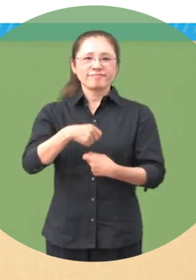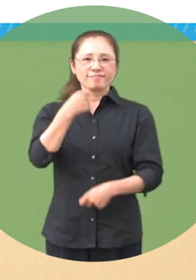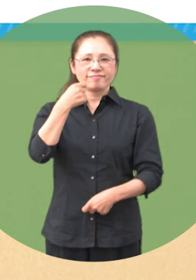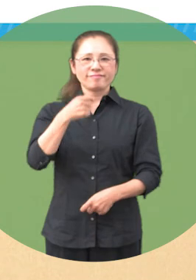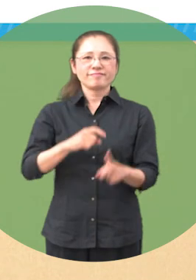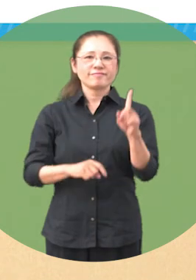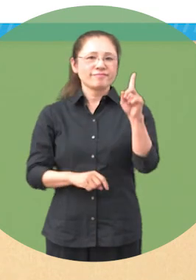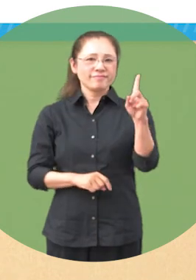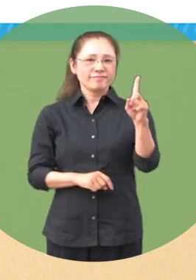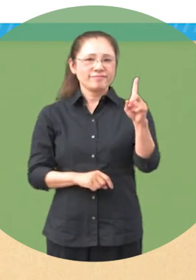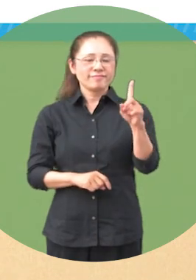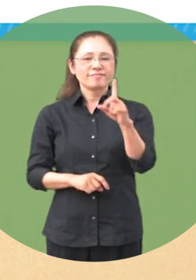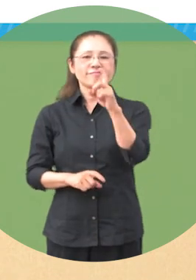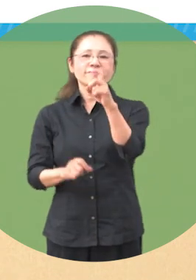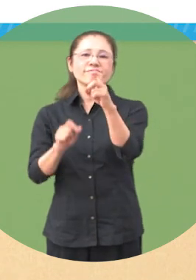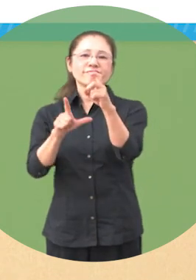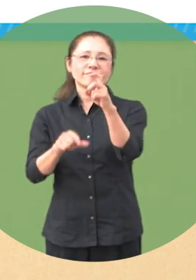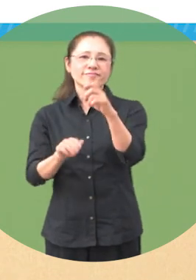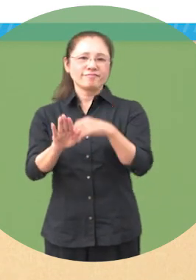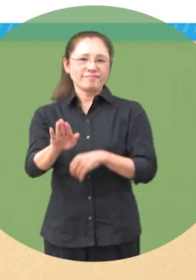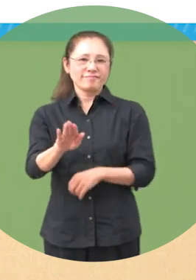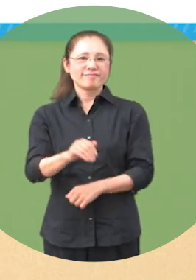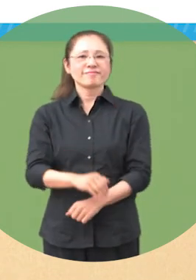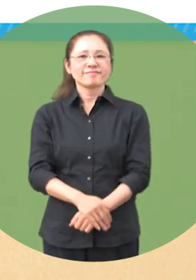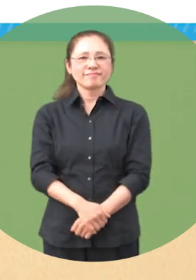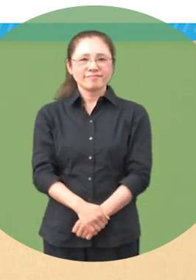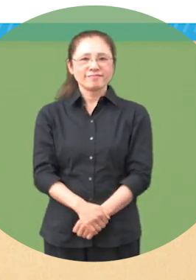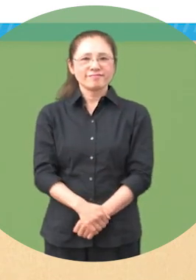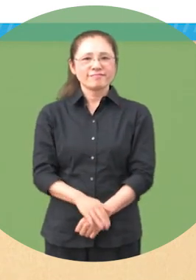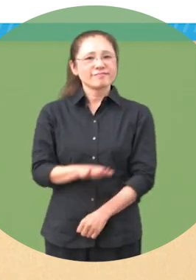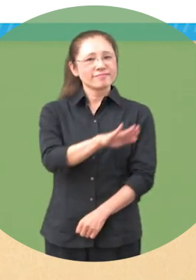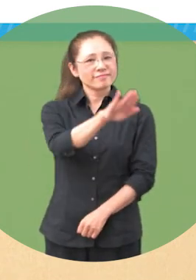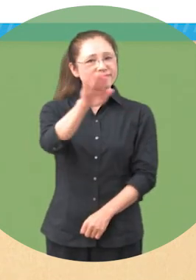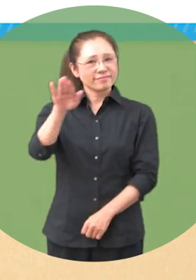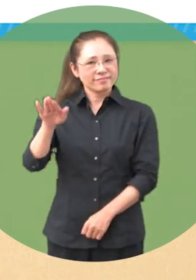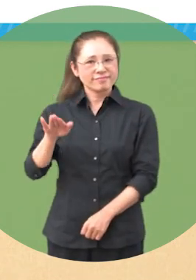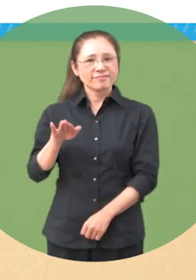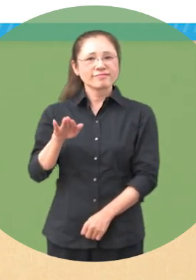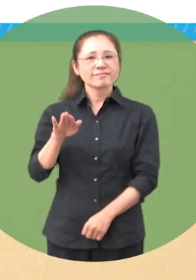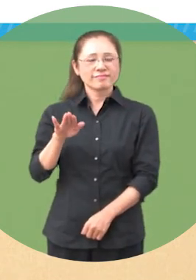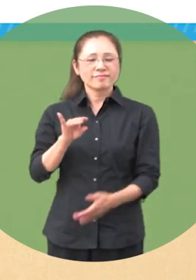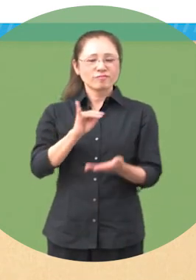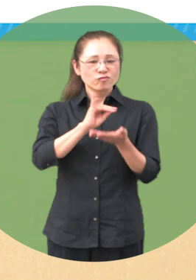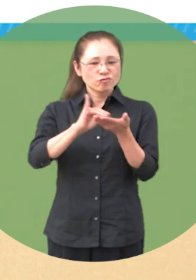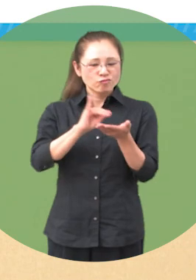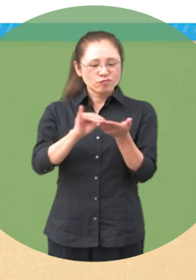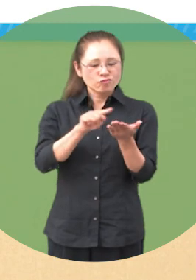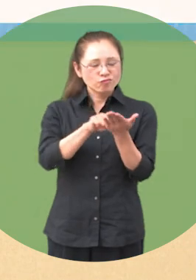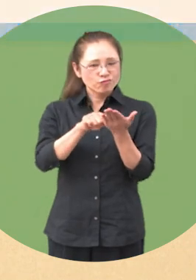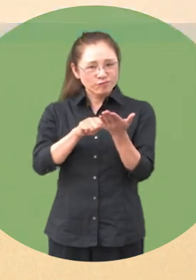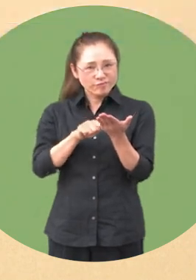は1番の10月でした。皆さんも県広報課のツイッターを